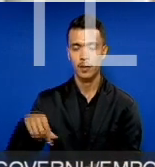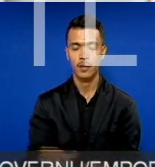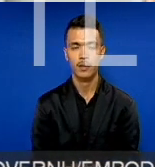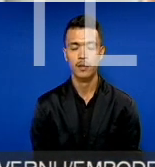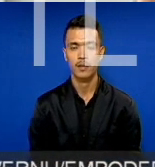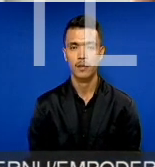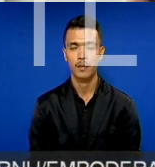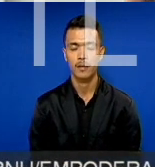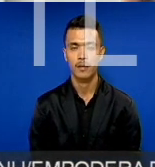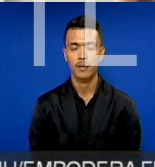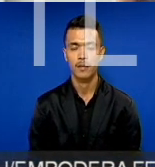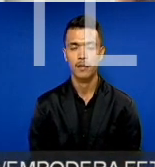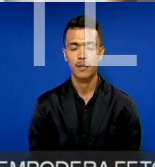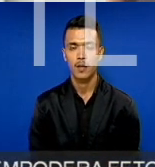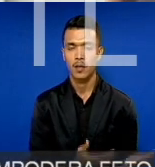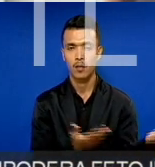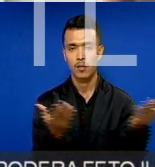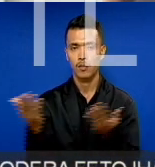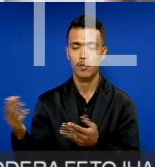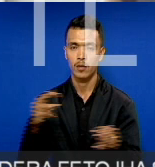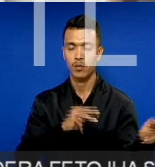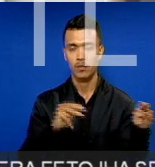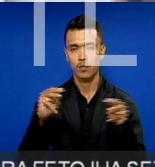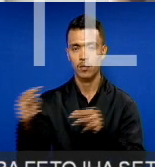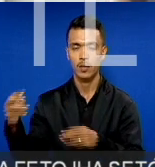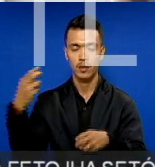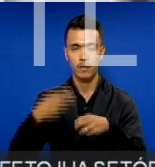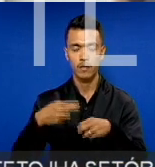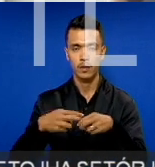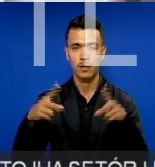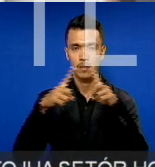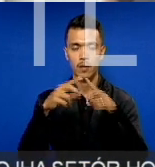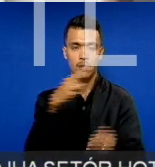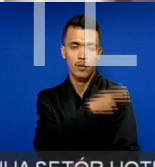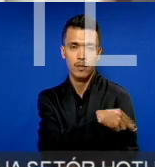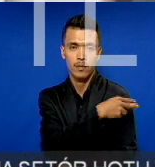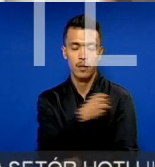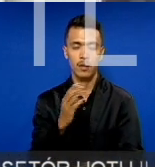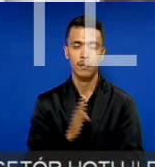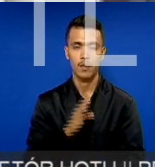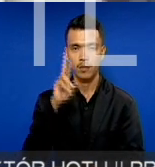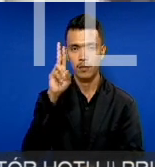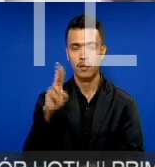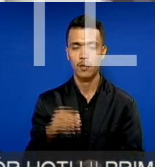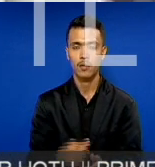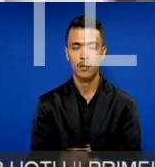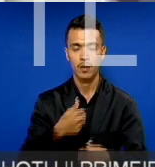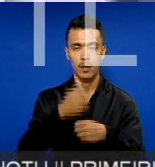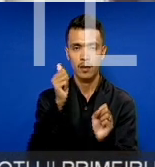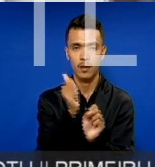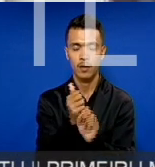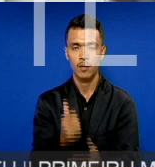ne perigu ne nyen ne mak ithalo transferensi bai iha hospital referal bokal. Ithalo ana